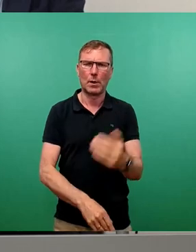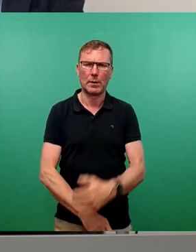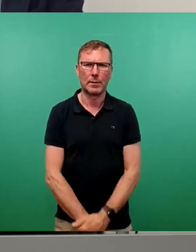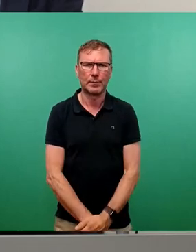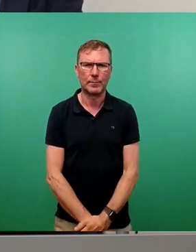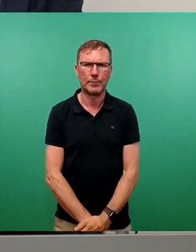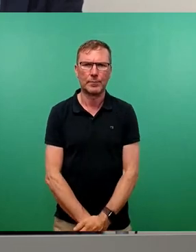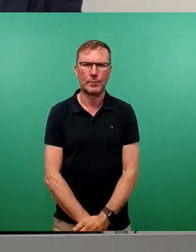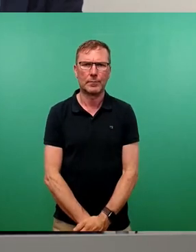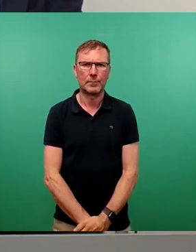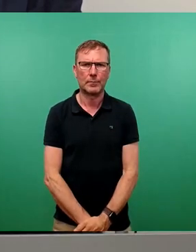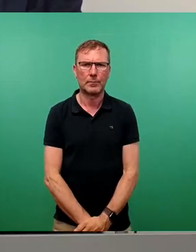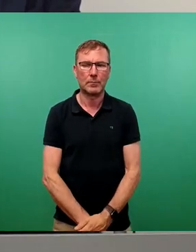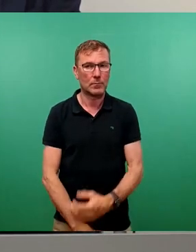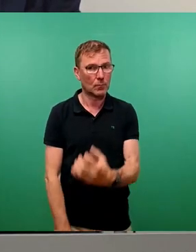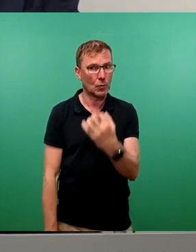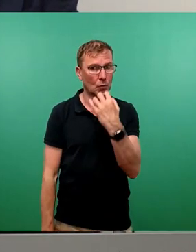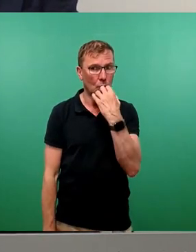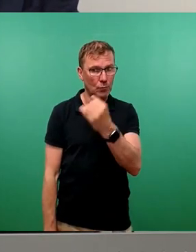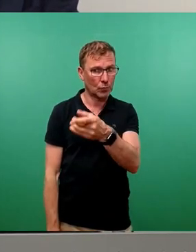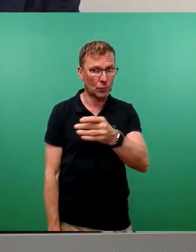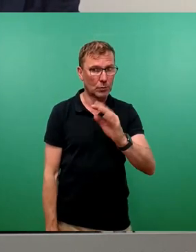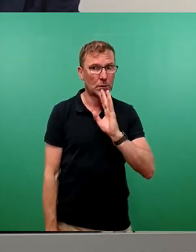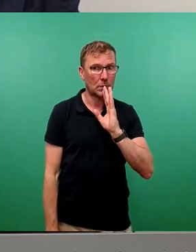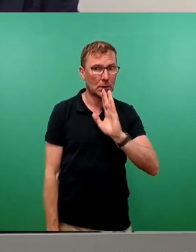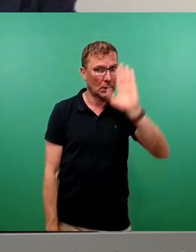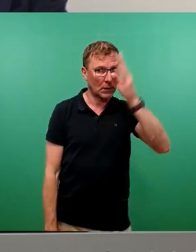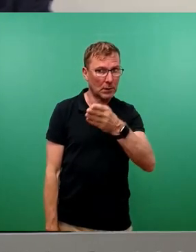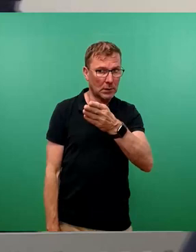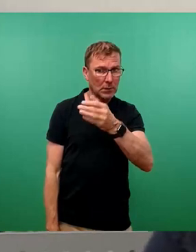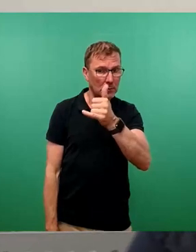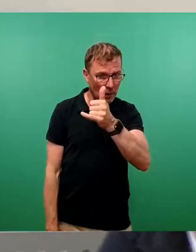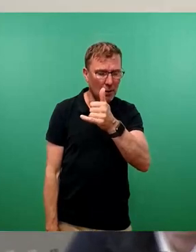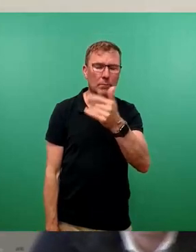Wird da das Wort gewünscht? Ja, Frau Fidosz-Jähne, bitteschön.